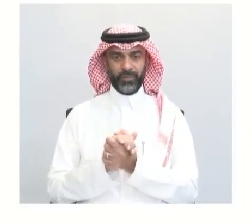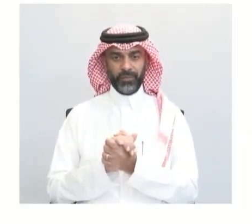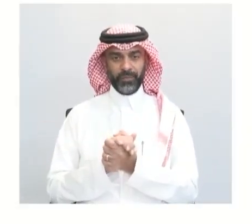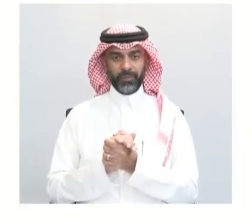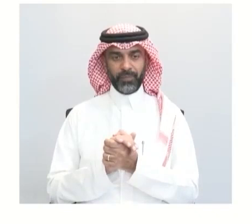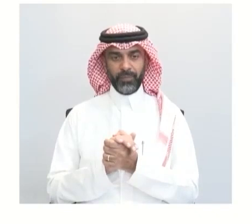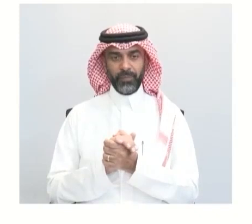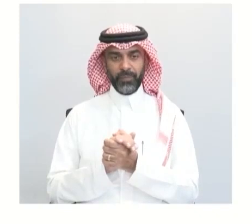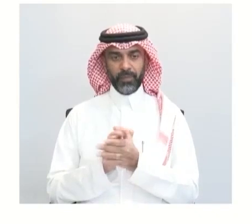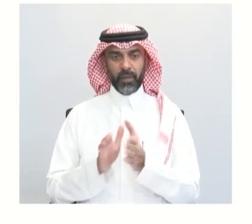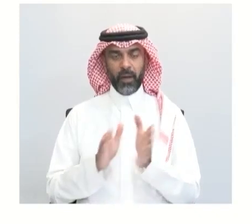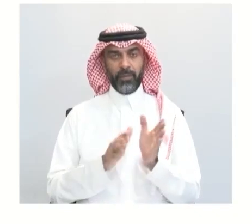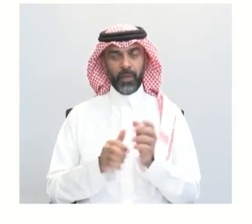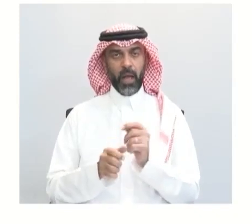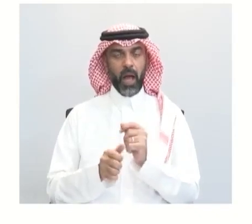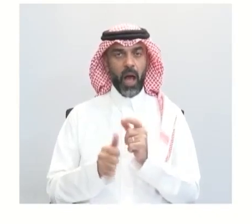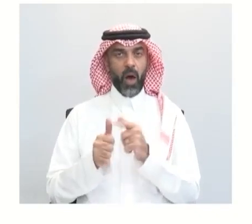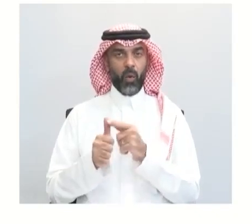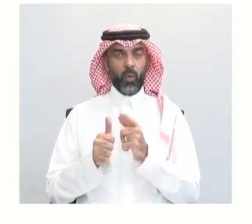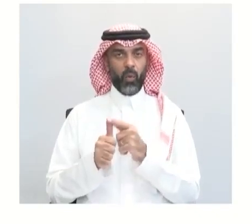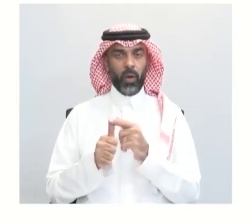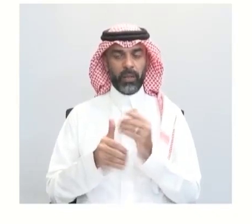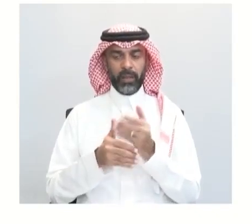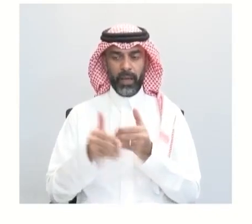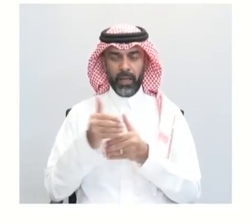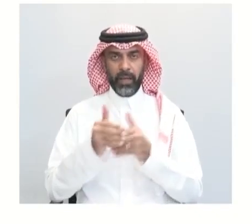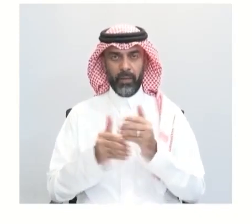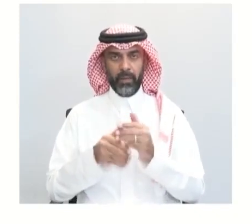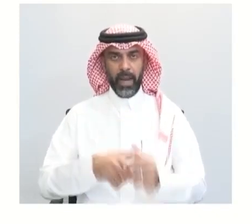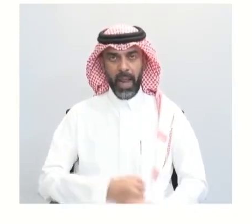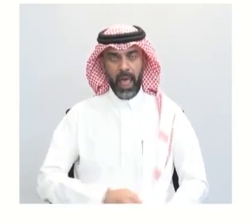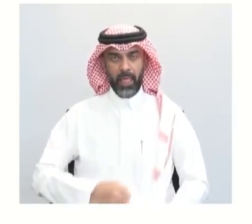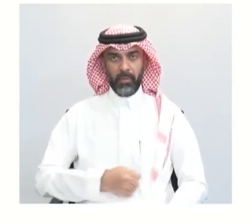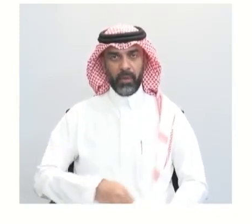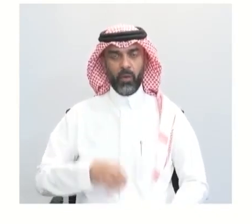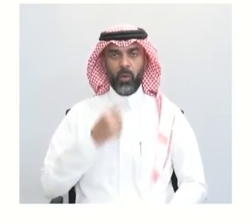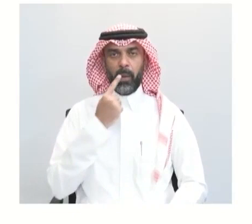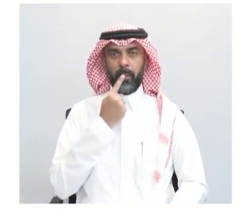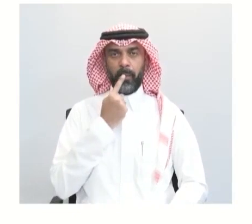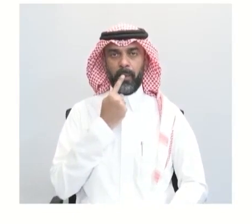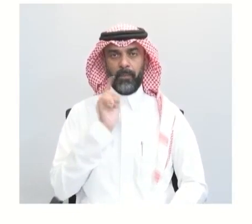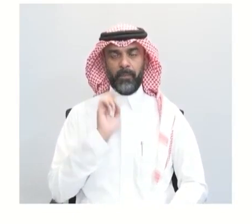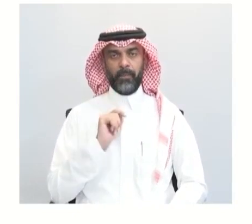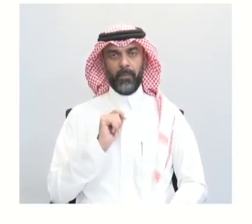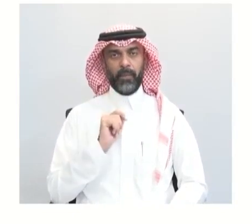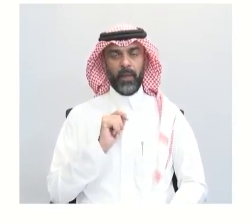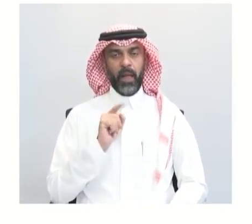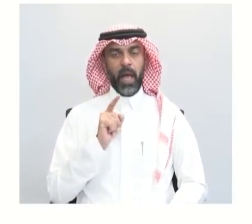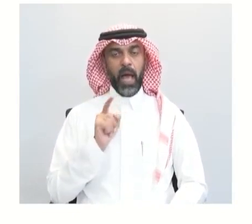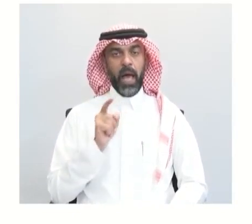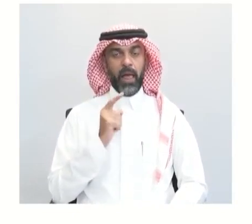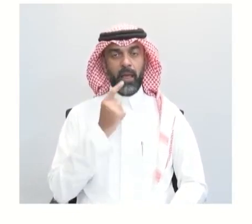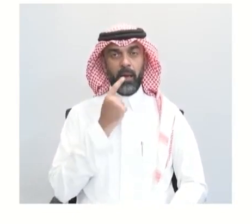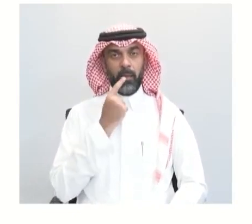الجسم اولى تراكيب الجهاز الهضمي بالتاكيد هو الفم هذا المعبر